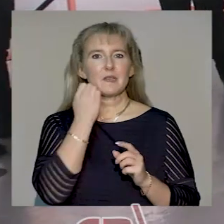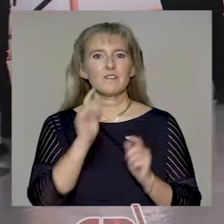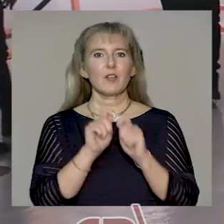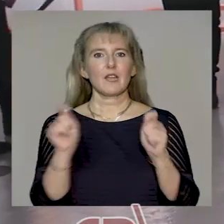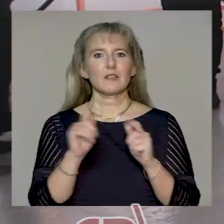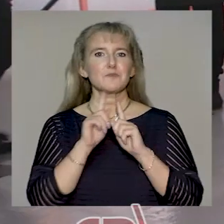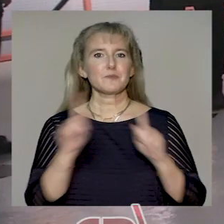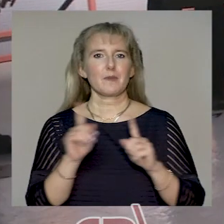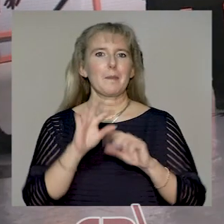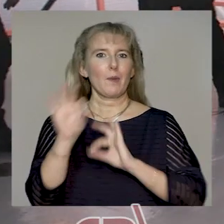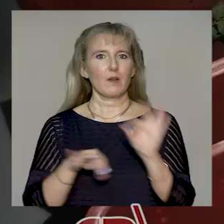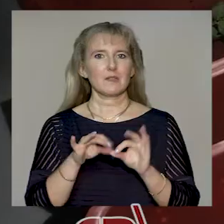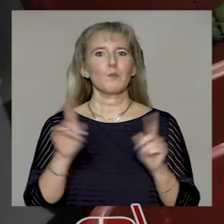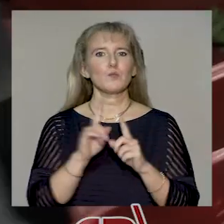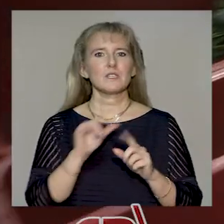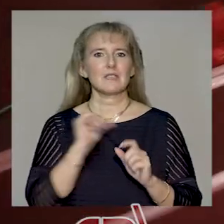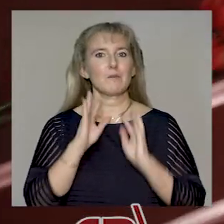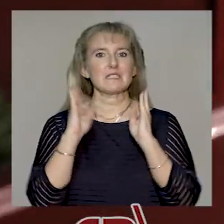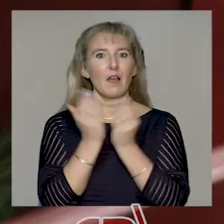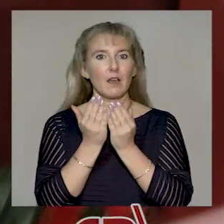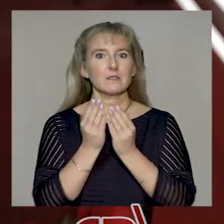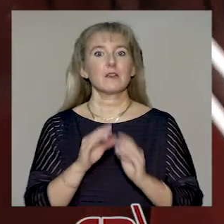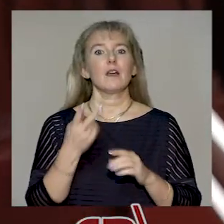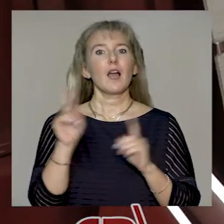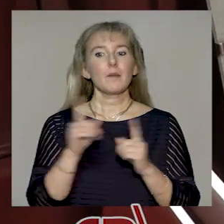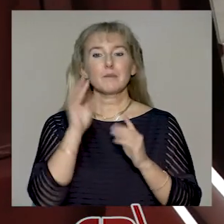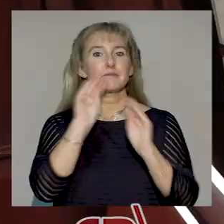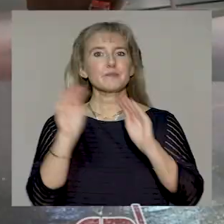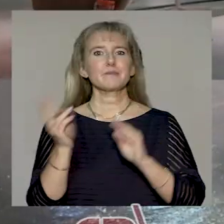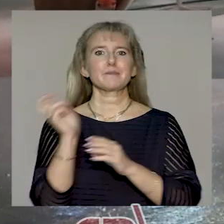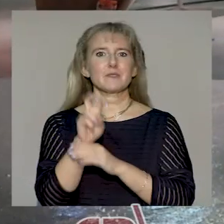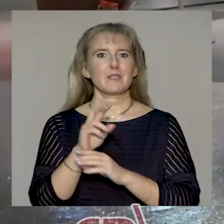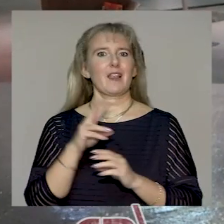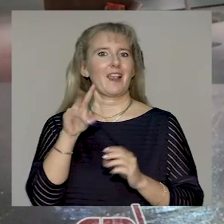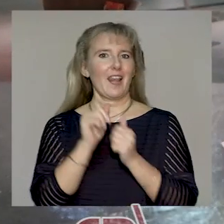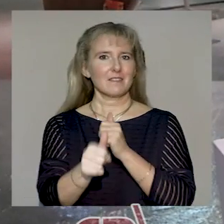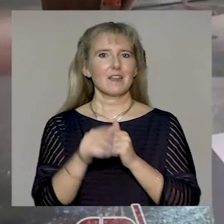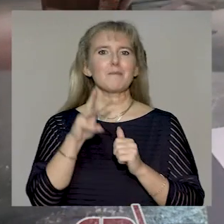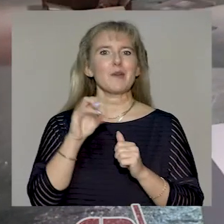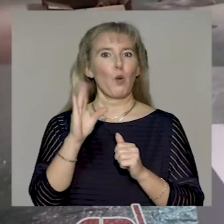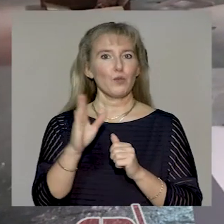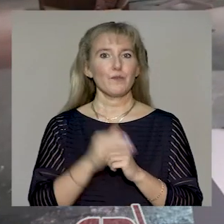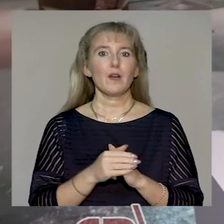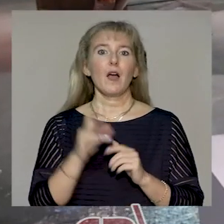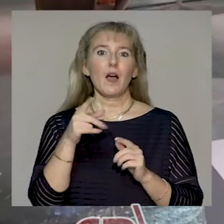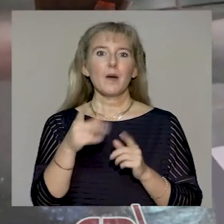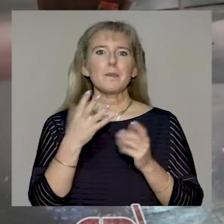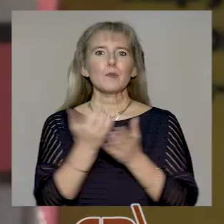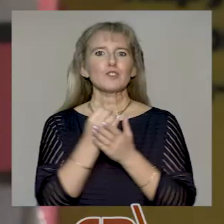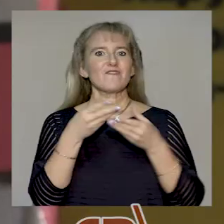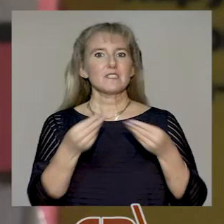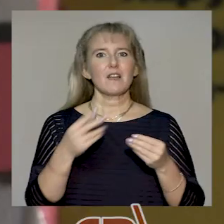В музее Москвы открылся уникальный проект «Музей самоизоляции». Экспозицию посетил лидер «Справедливой России» Сергей Миронов.